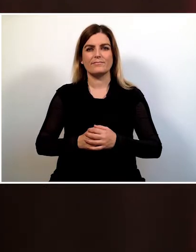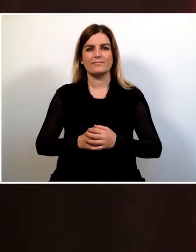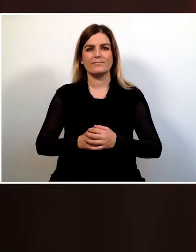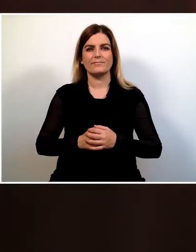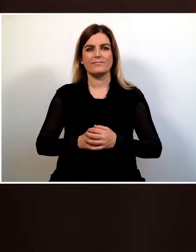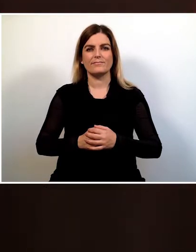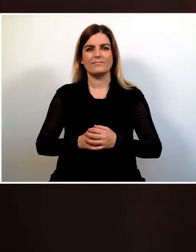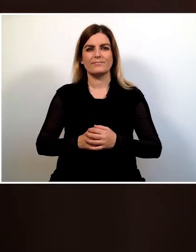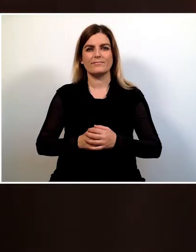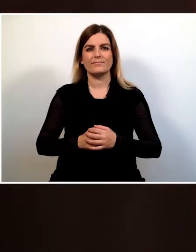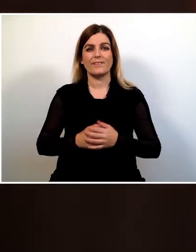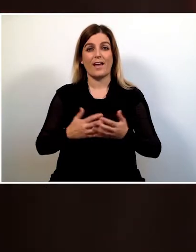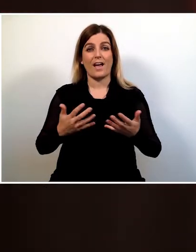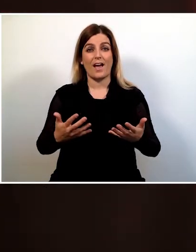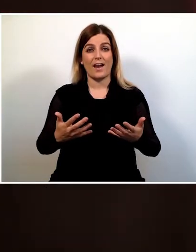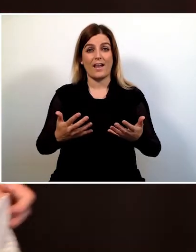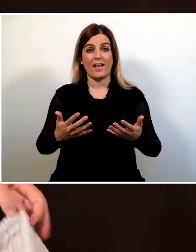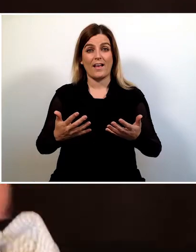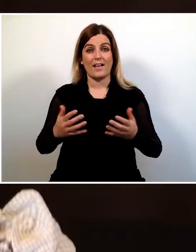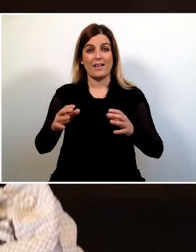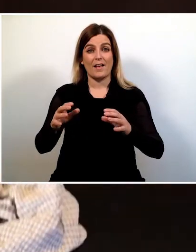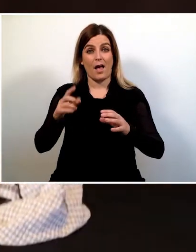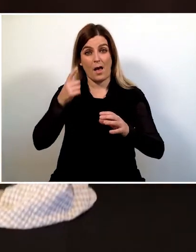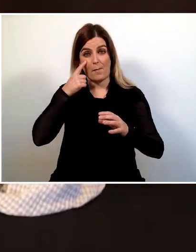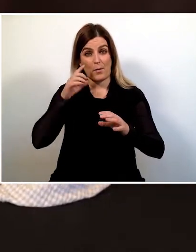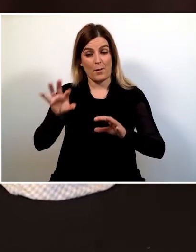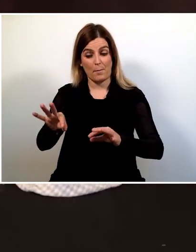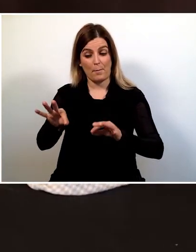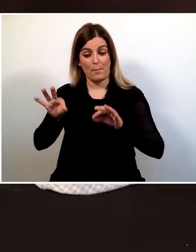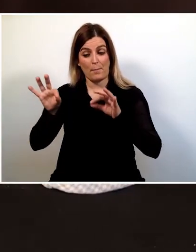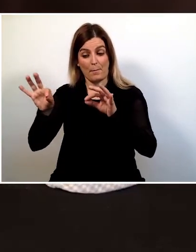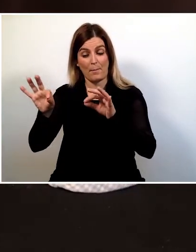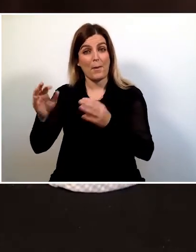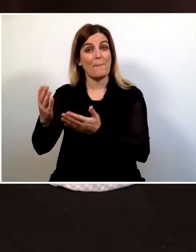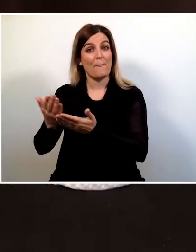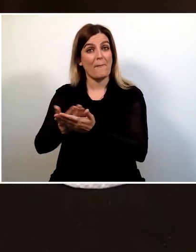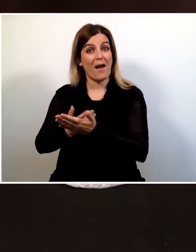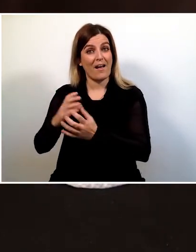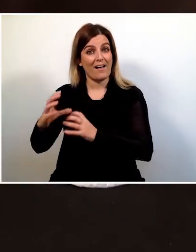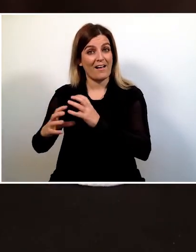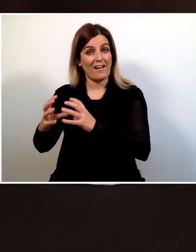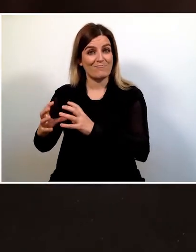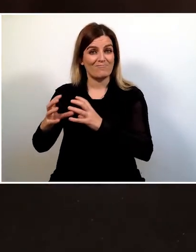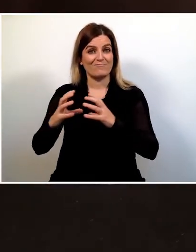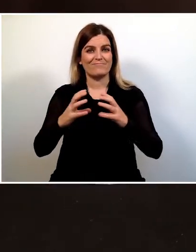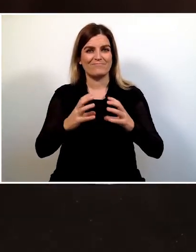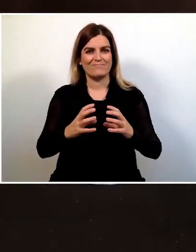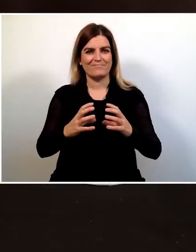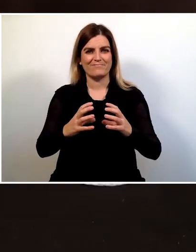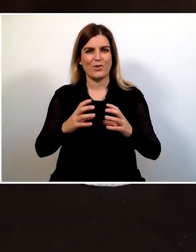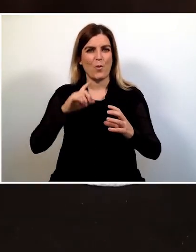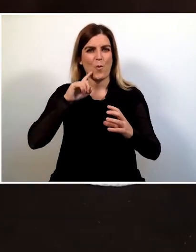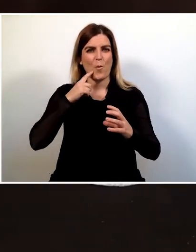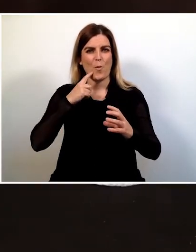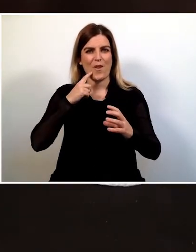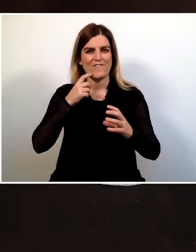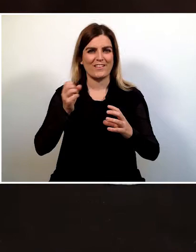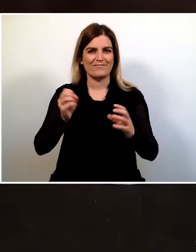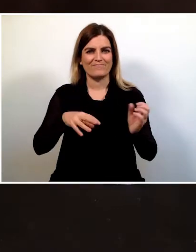Doncs ja podem agafar el drap, l'aixequem, ja tenim el pa i el que farem serà barrejar